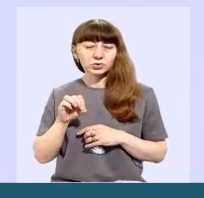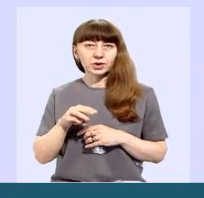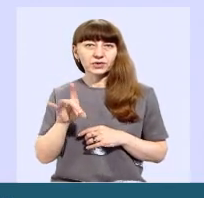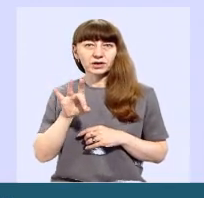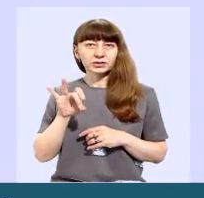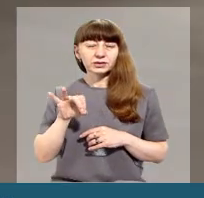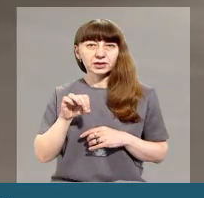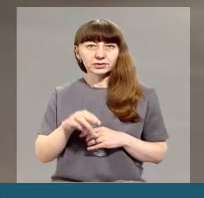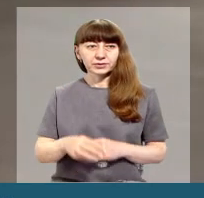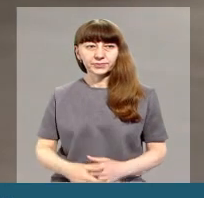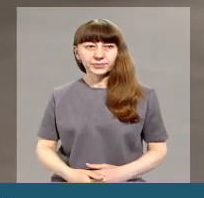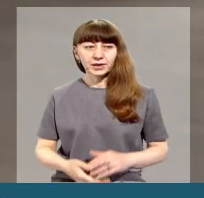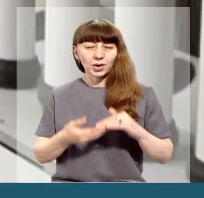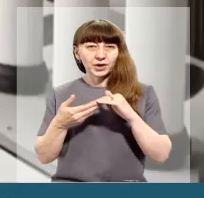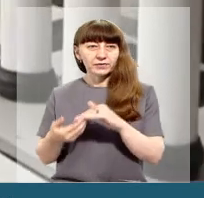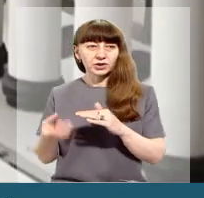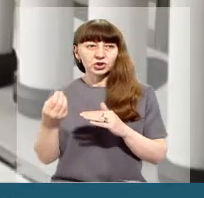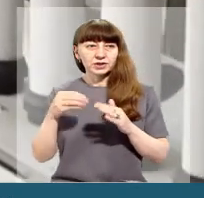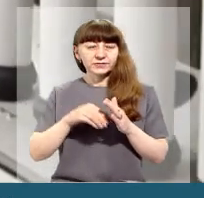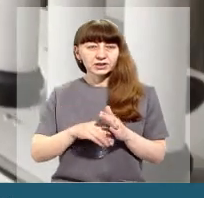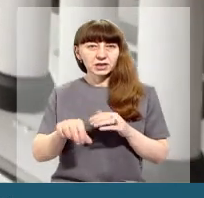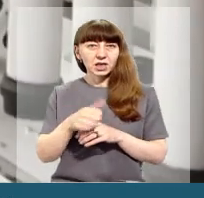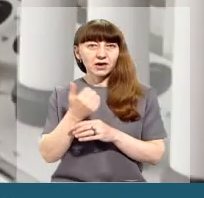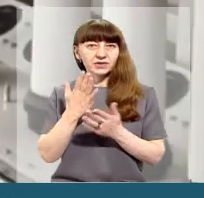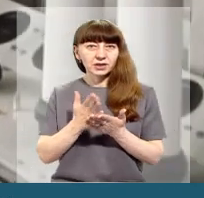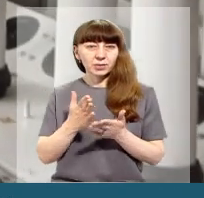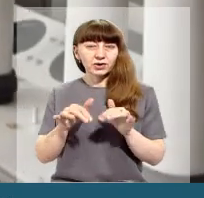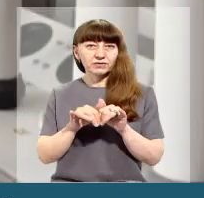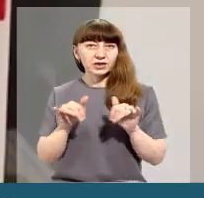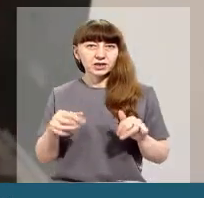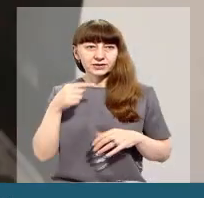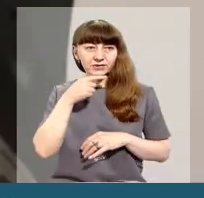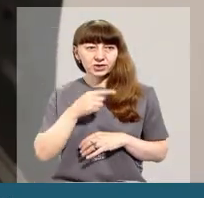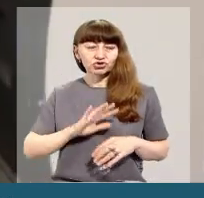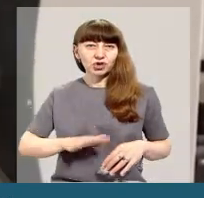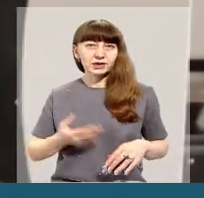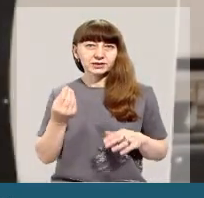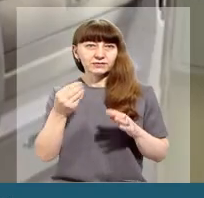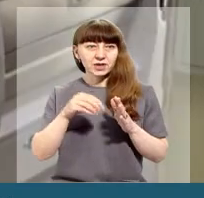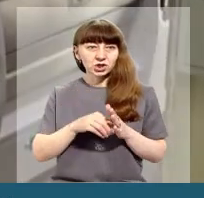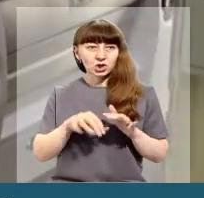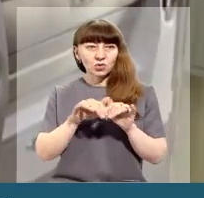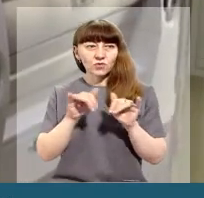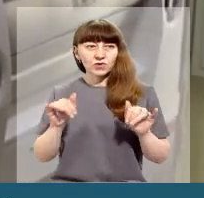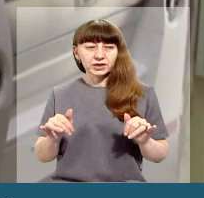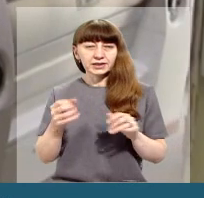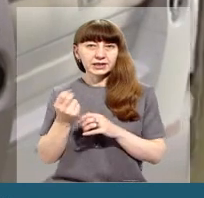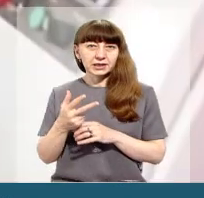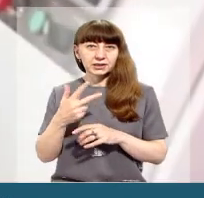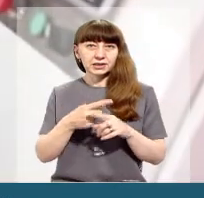и Алтынсаринском. Привлечение инвестиций – основное направление развития экономики. Частные вложения в регион возросли почти